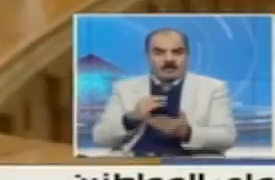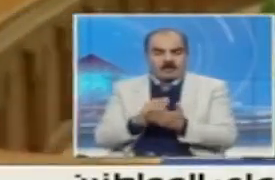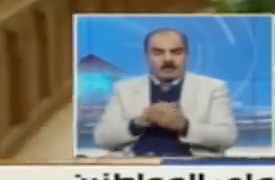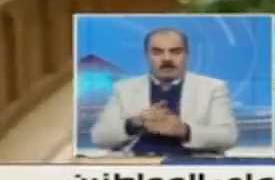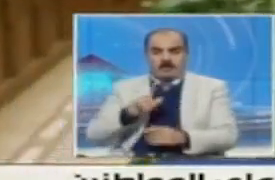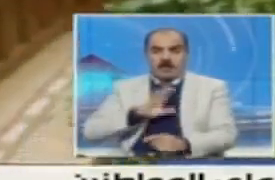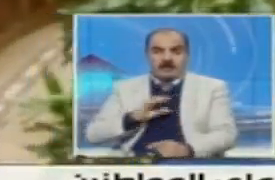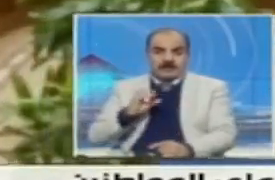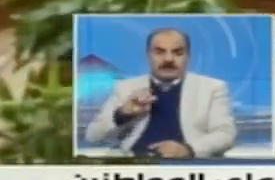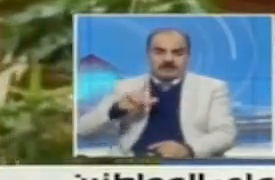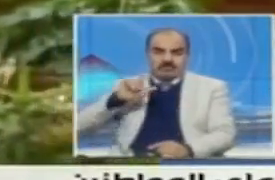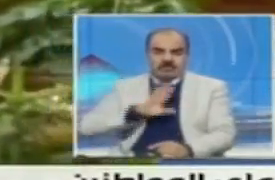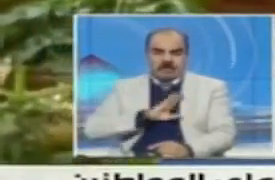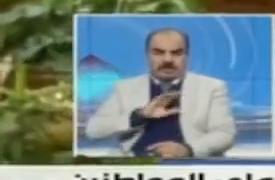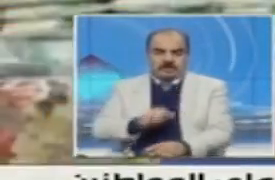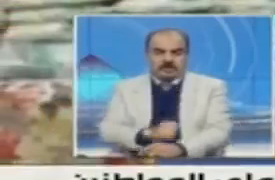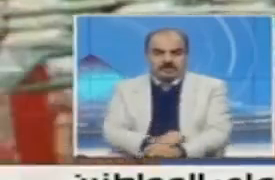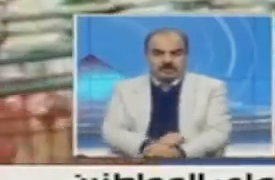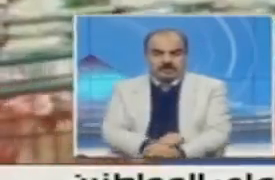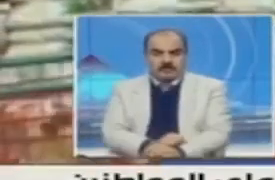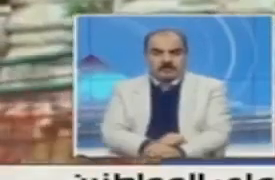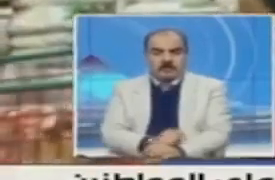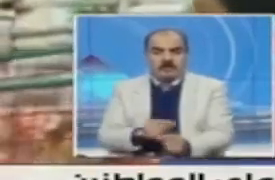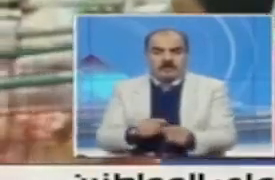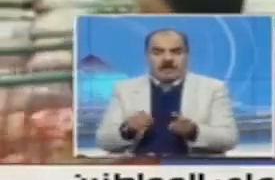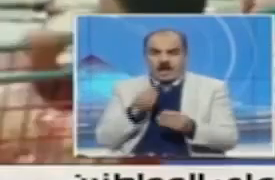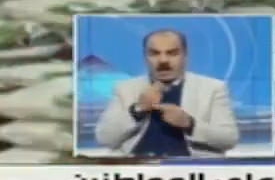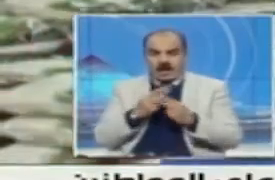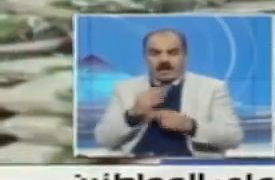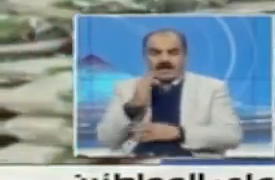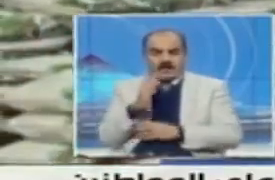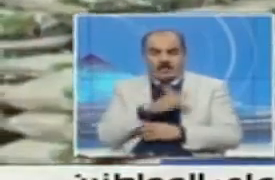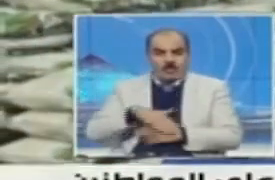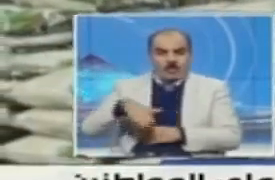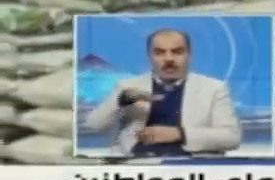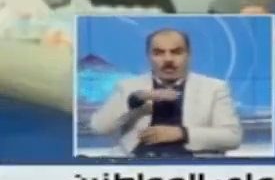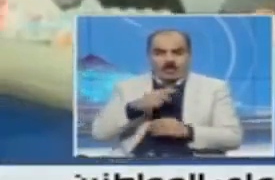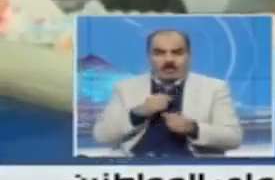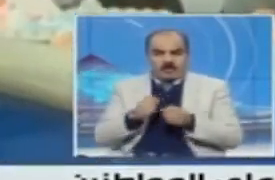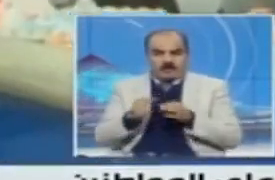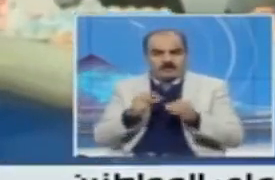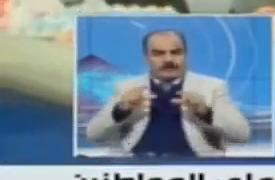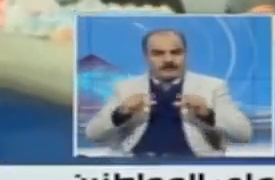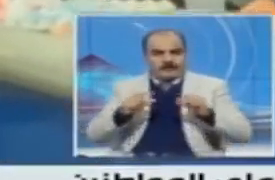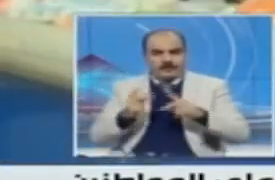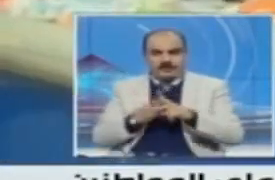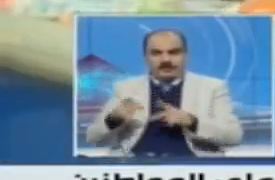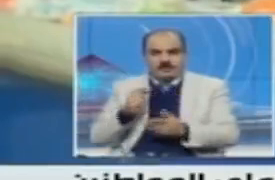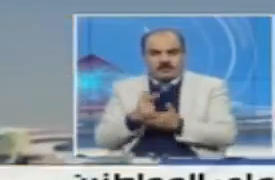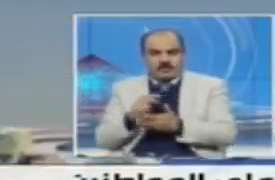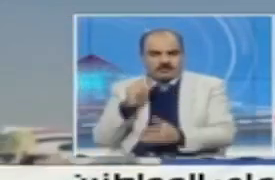القائد الأعلى للقوات المسلحة بتوفير السلع الأساسية وتخفيف العبء عن كاهل